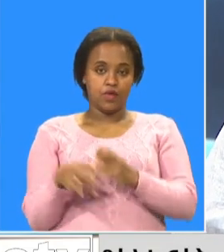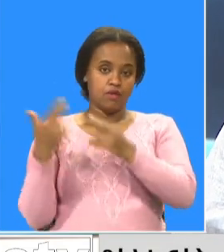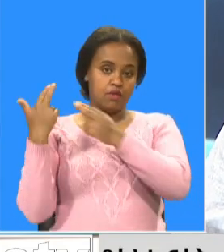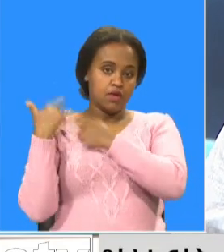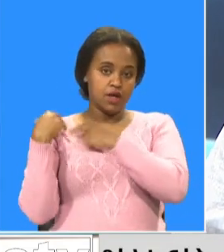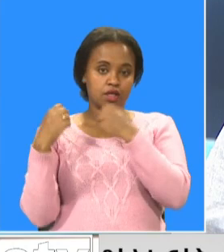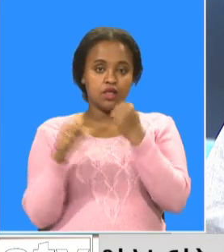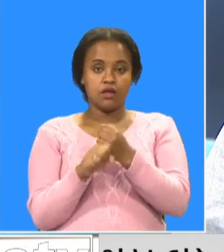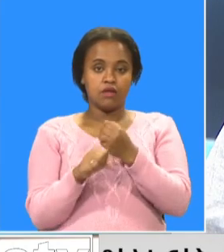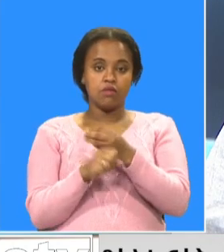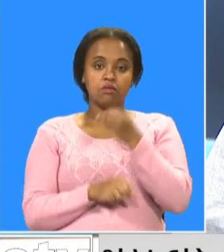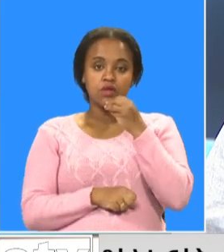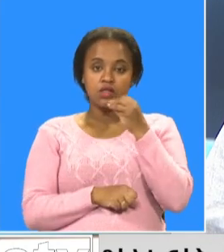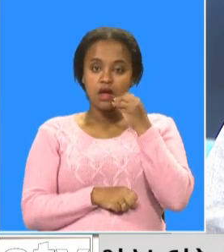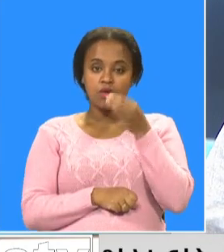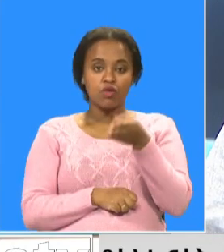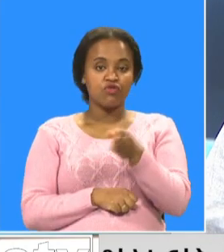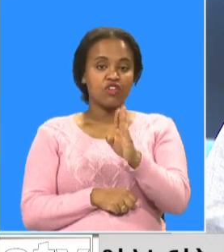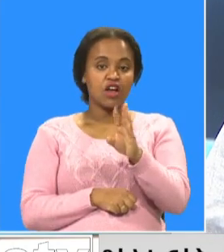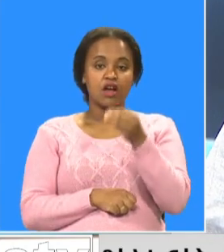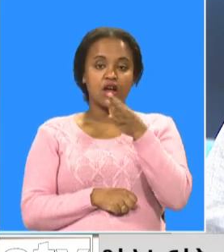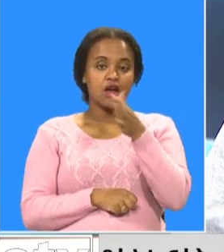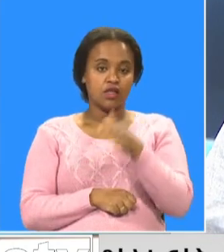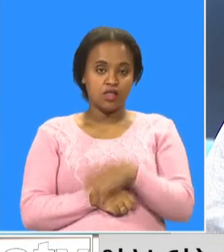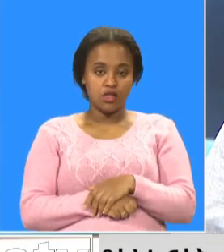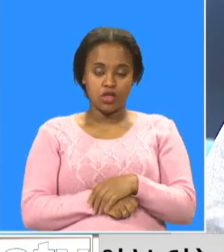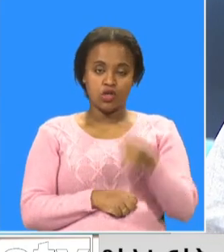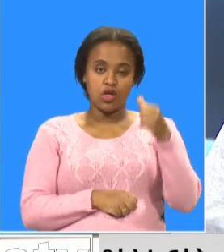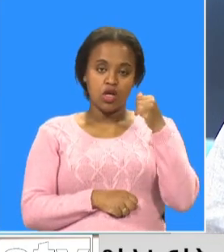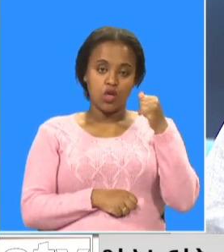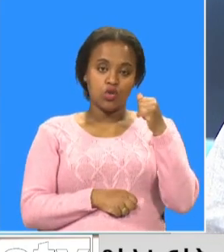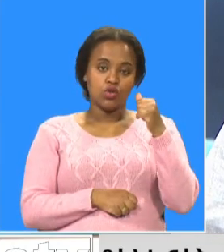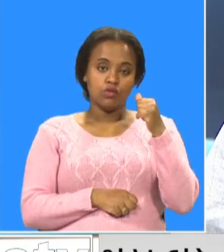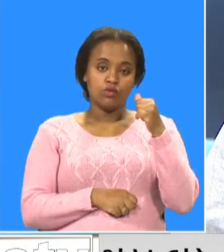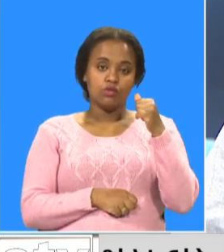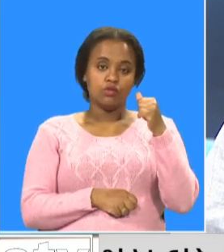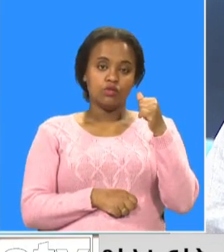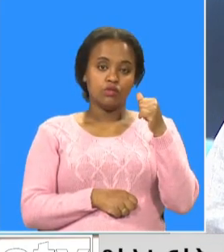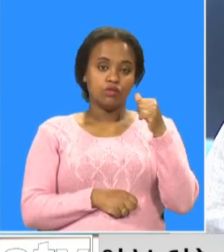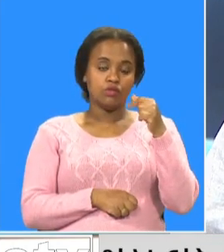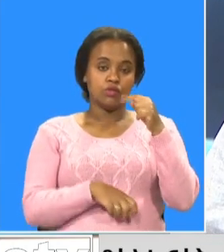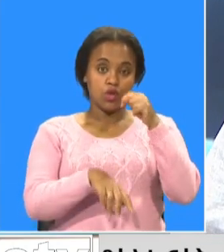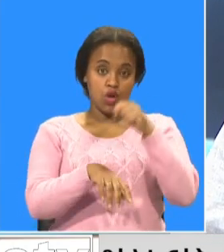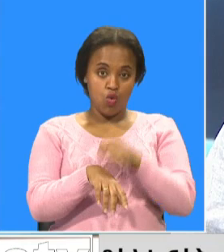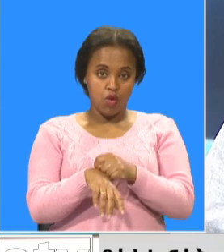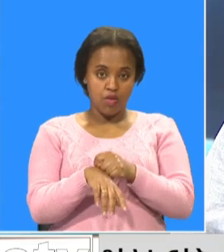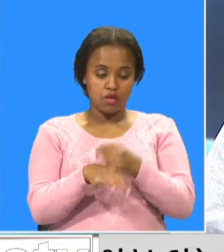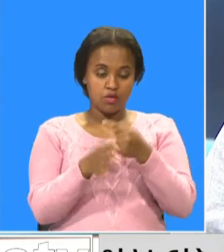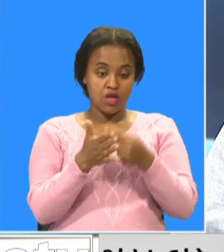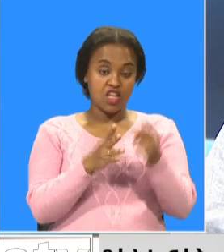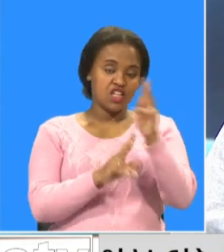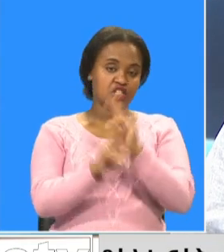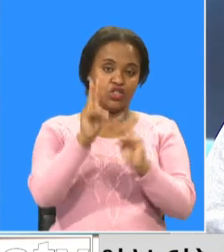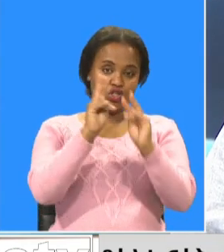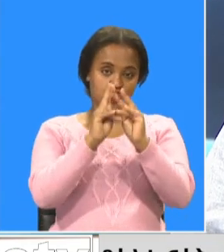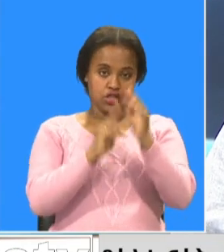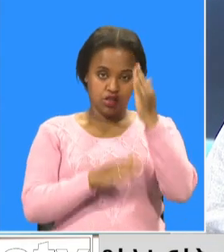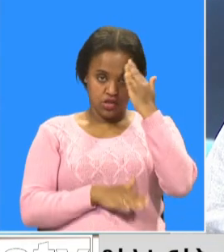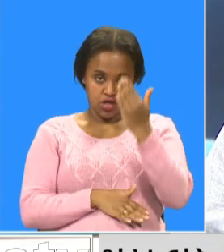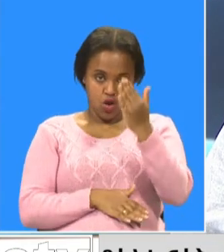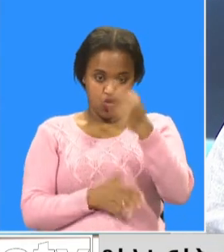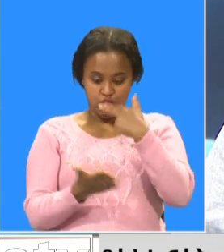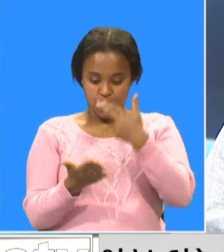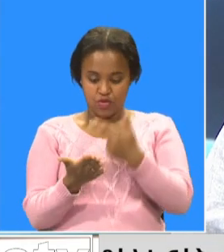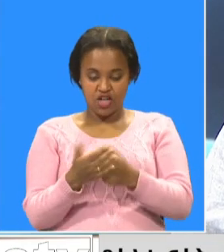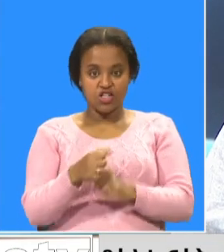በባለስልጣን መስሪያ ቤቱም ፍቃድ አይሰጣቸውም። ሌሎች ሴክተር መስሪያ ቤቶችም ይህንን ችግር እንዲያውቁ በመረጃ